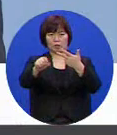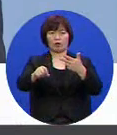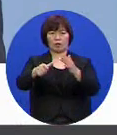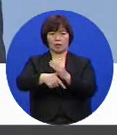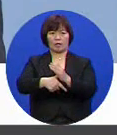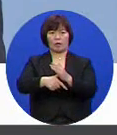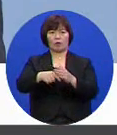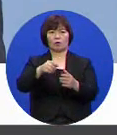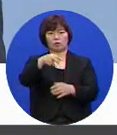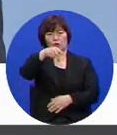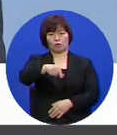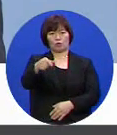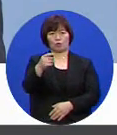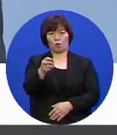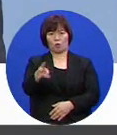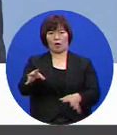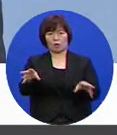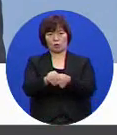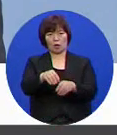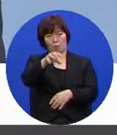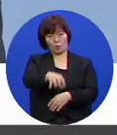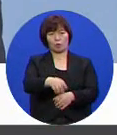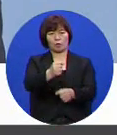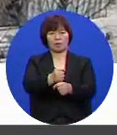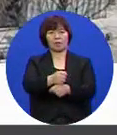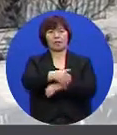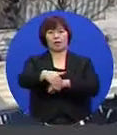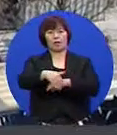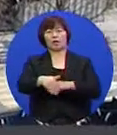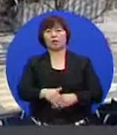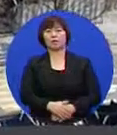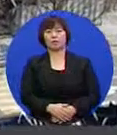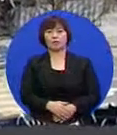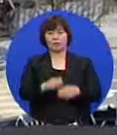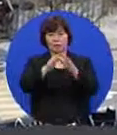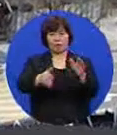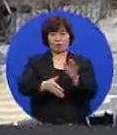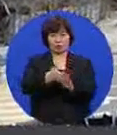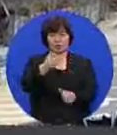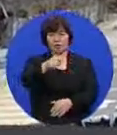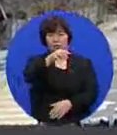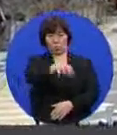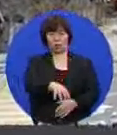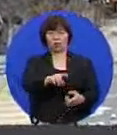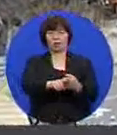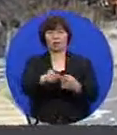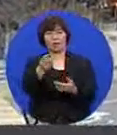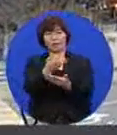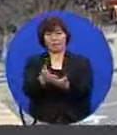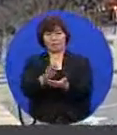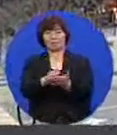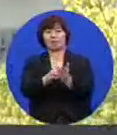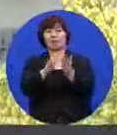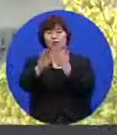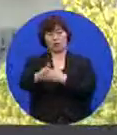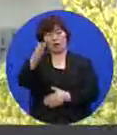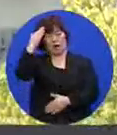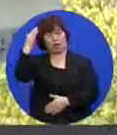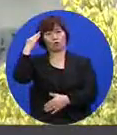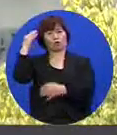중에는 수공예 종합 플랫폼으로 구축할 예정입니다. 전주시는 공예품 전시관을 리모델링해서